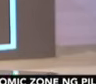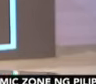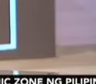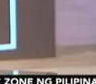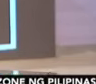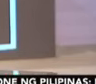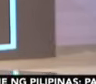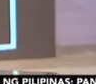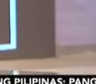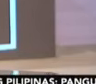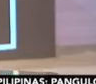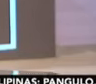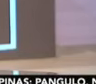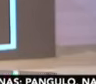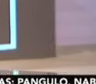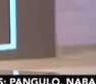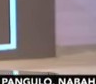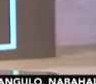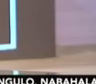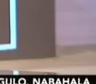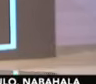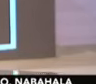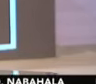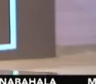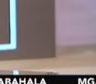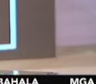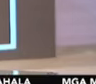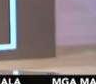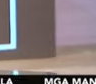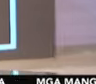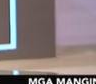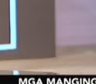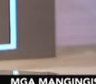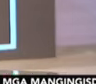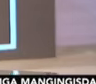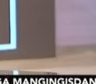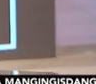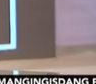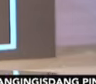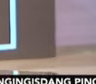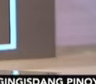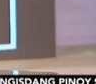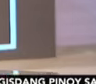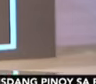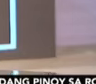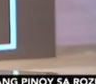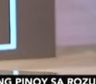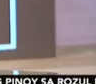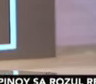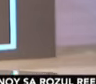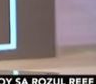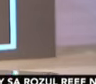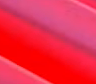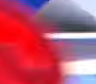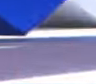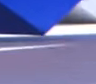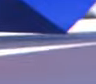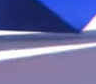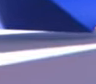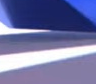Department, mag-alok lahat ng kainan ng half rice serving. Nakatutok si Bernadette